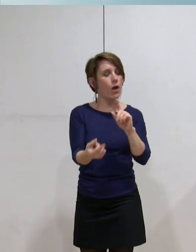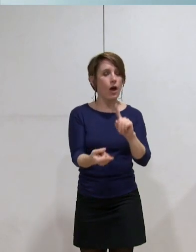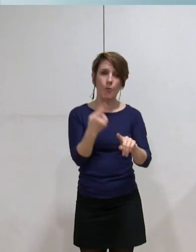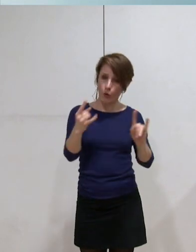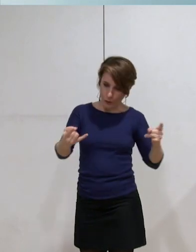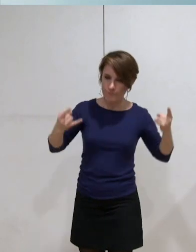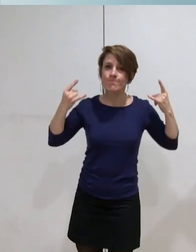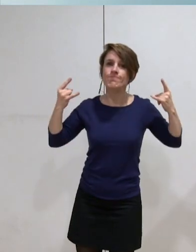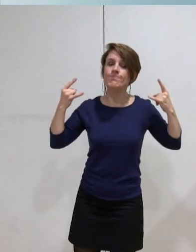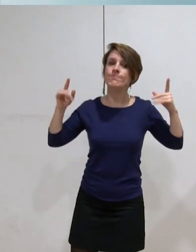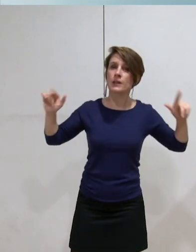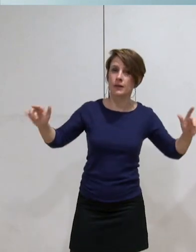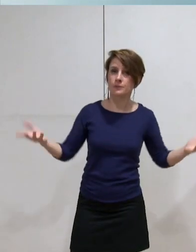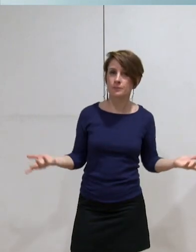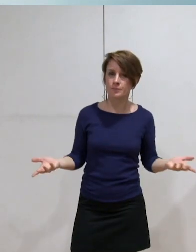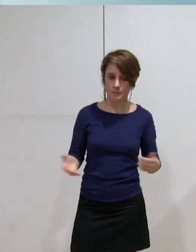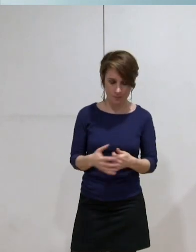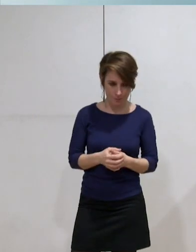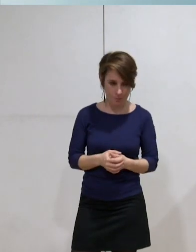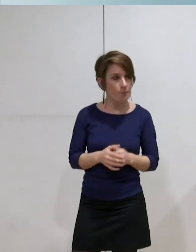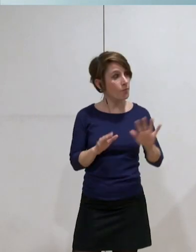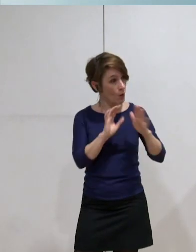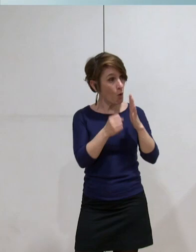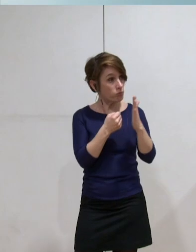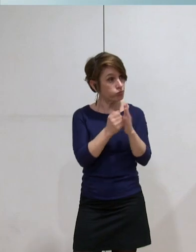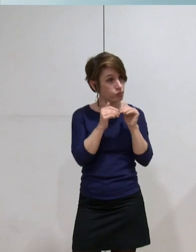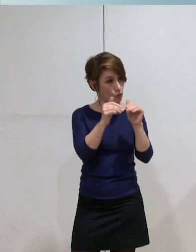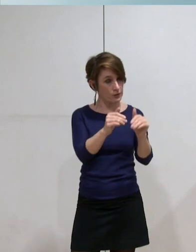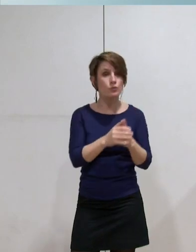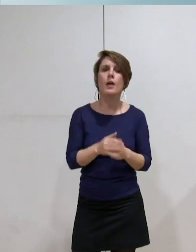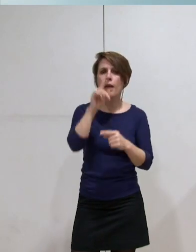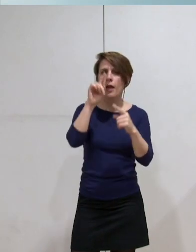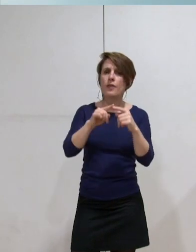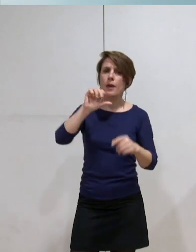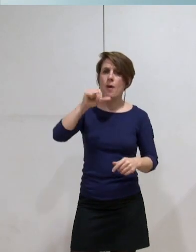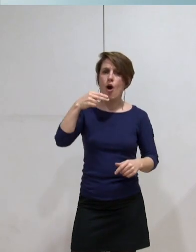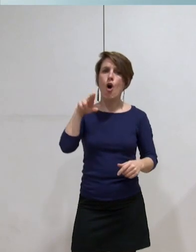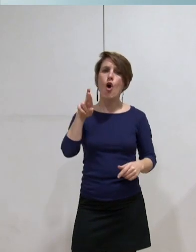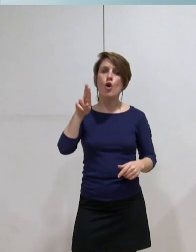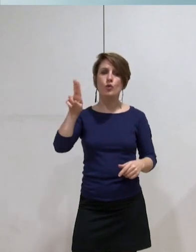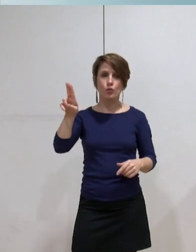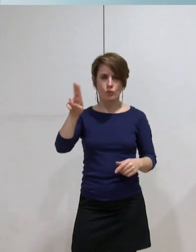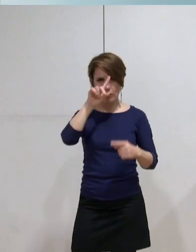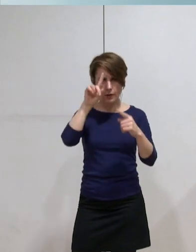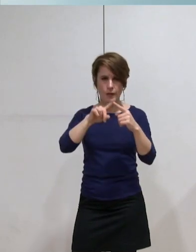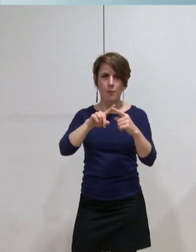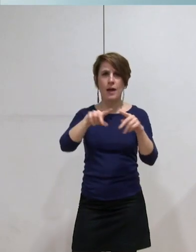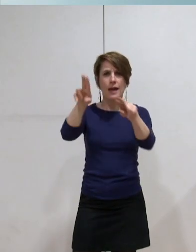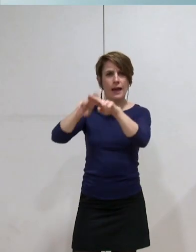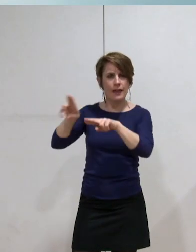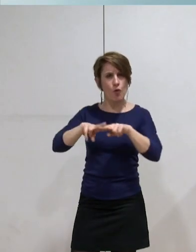vais aller jusqu'au bout de de mon intervention dans le cadre de lanrue sur la rénovation urbaine de